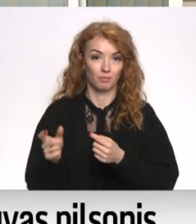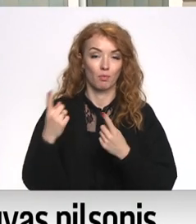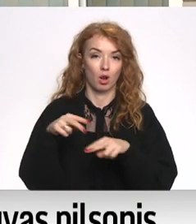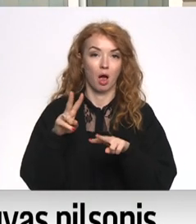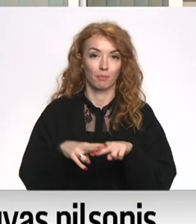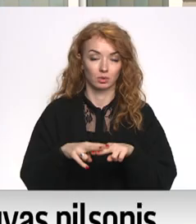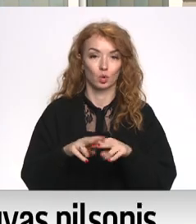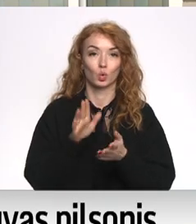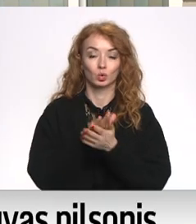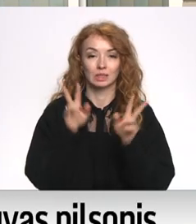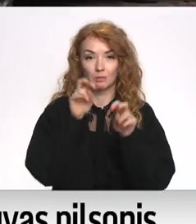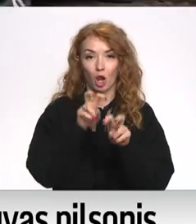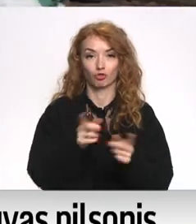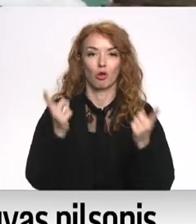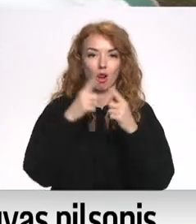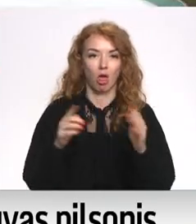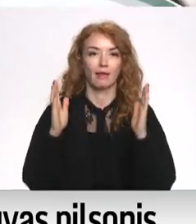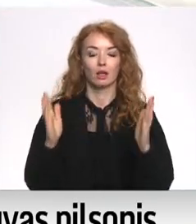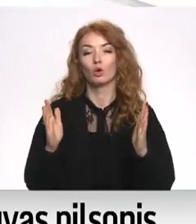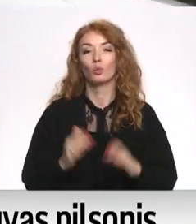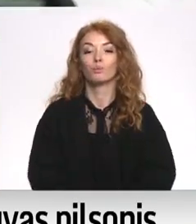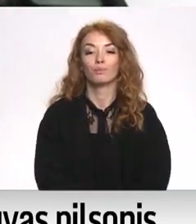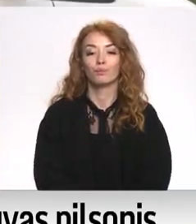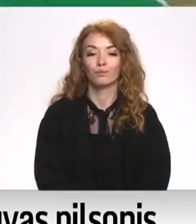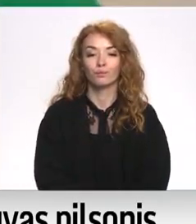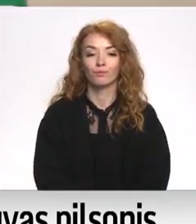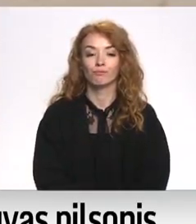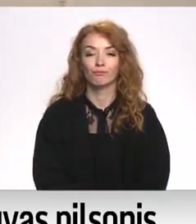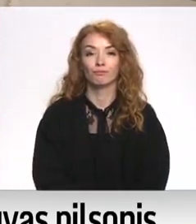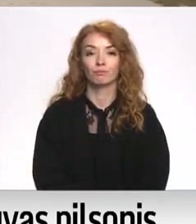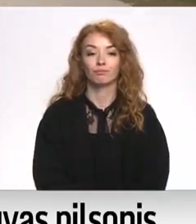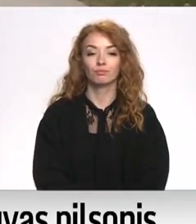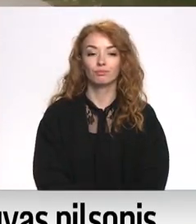piemērots apcietinājums uz izmeklēšanas laiku. Inga Miglona, Aigars Preču, TV Kurzeme.